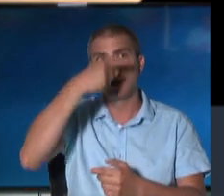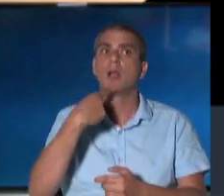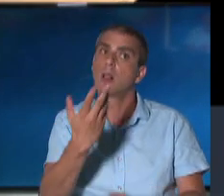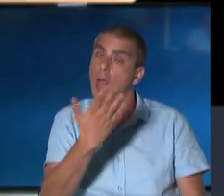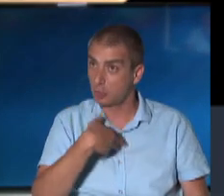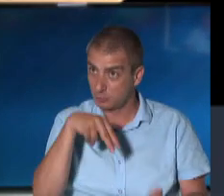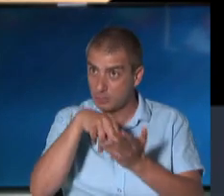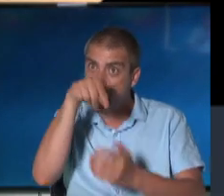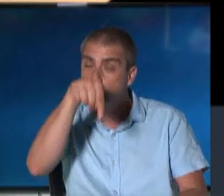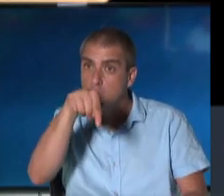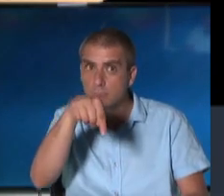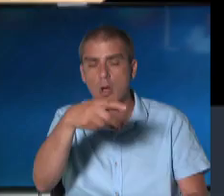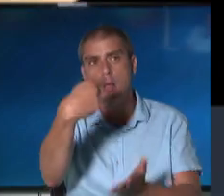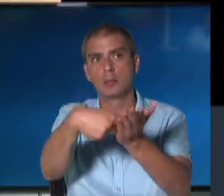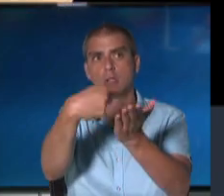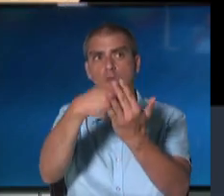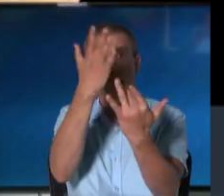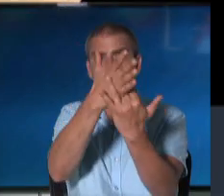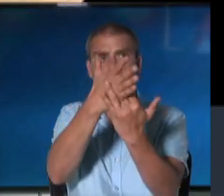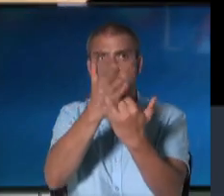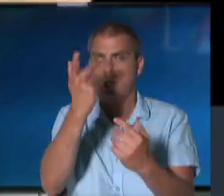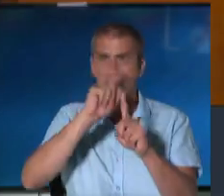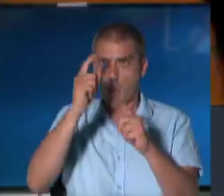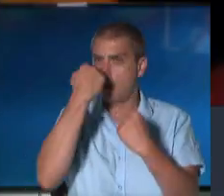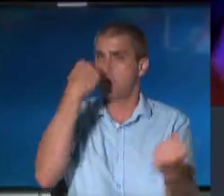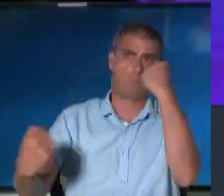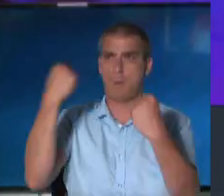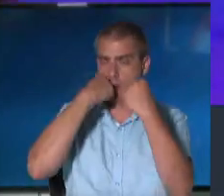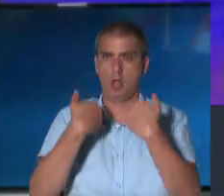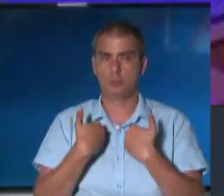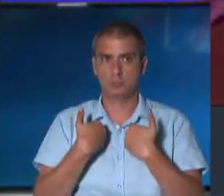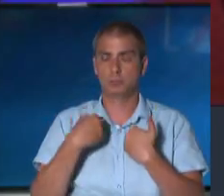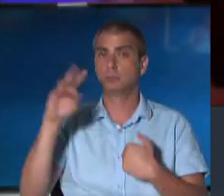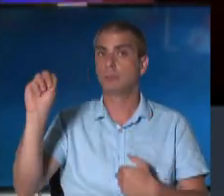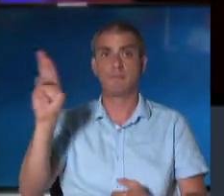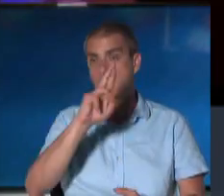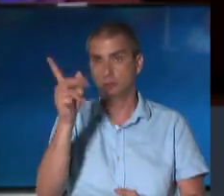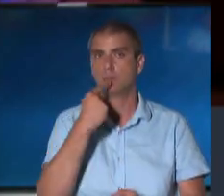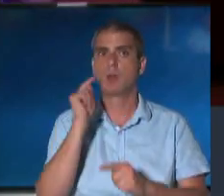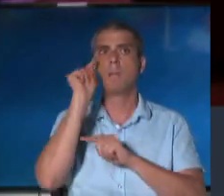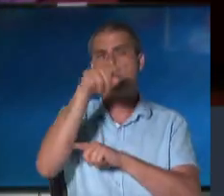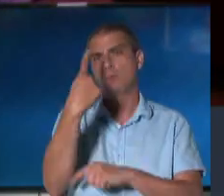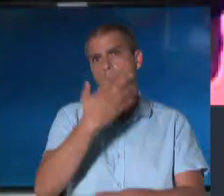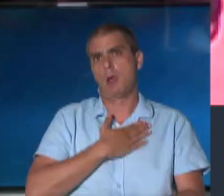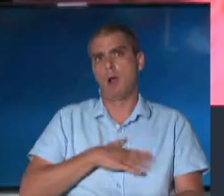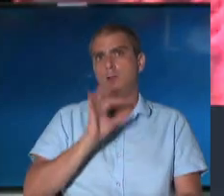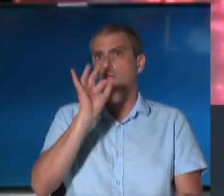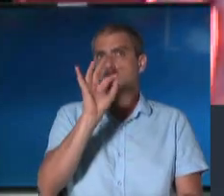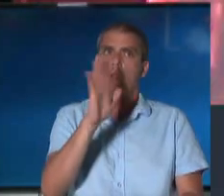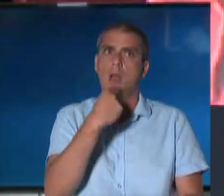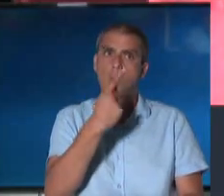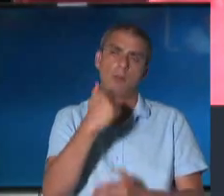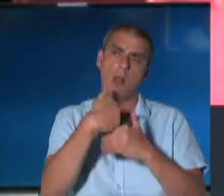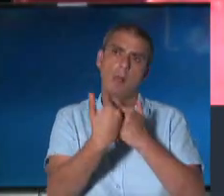ויגיד לי מותק, את רוצה לעמוד פה? אתה שלמי לי חצי מזה אם לא מפוצץ אותי מכות. מם ורייש מספרות שהן הגיעו לשם מבחירה, כך לדבריהן